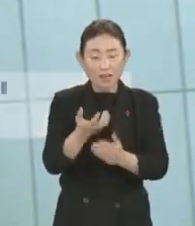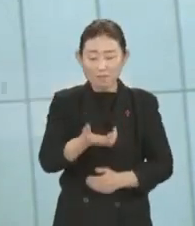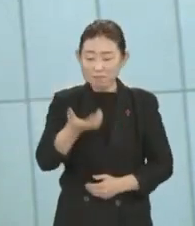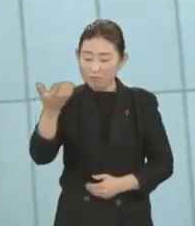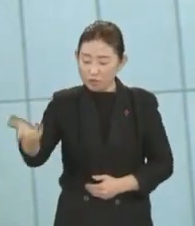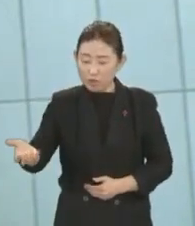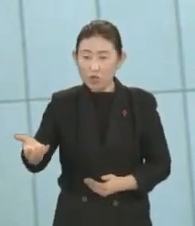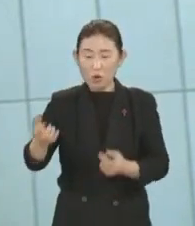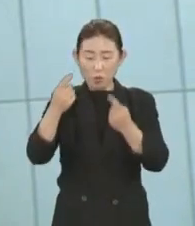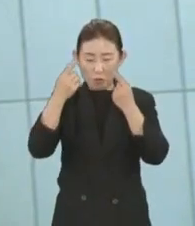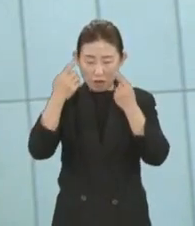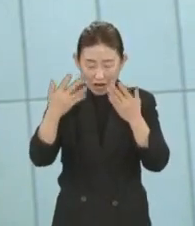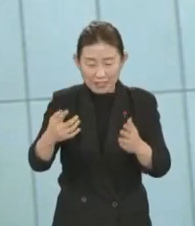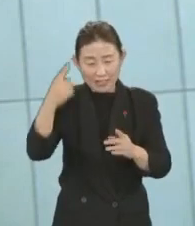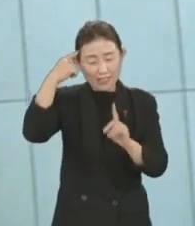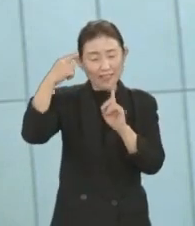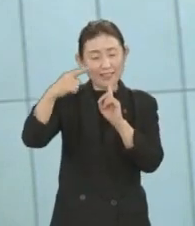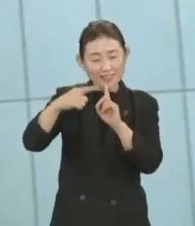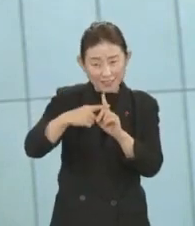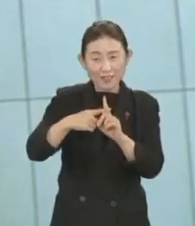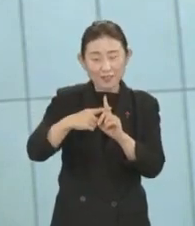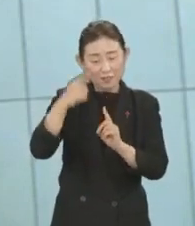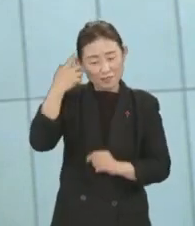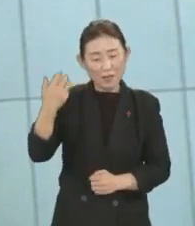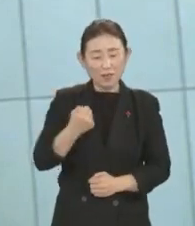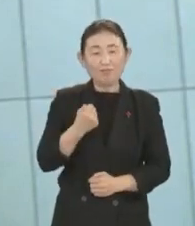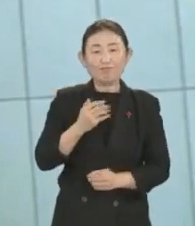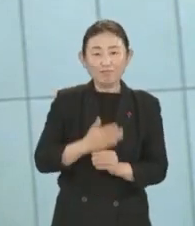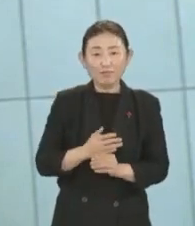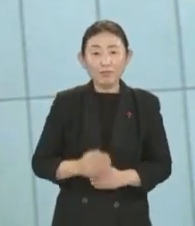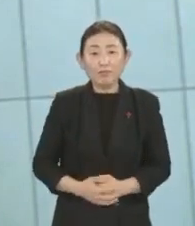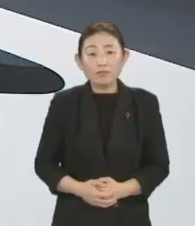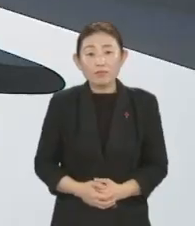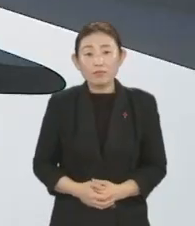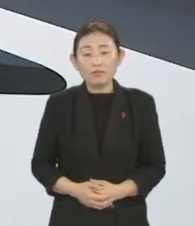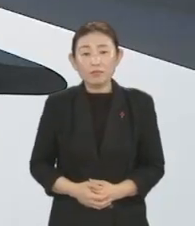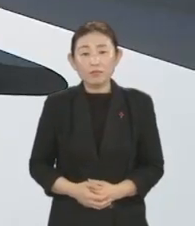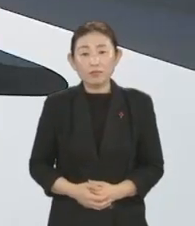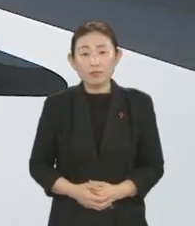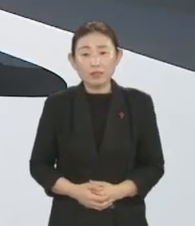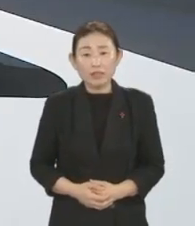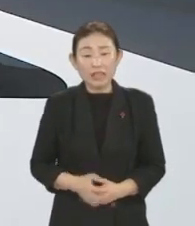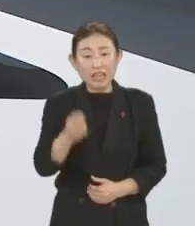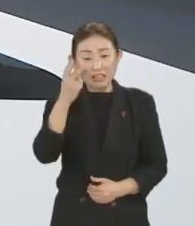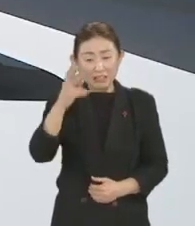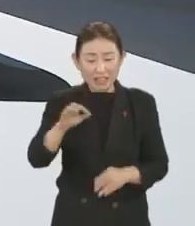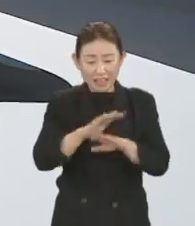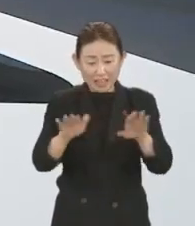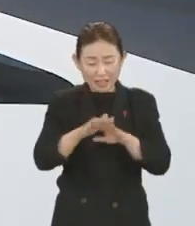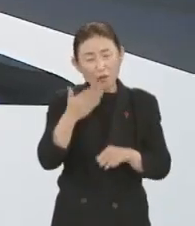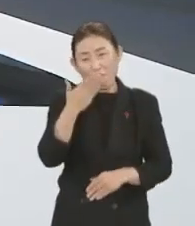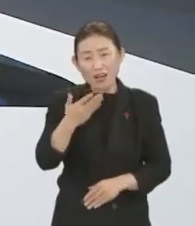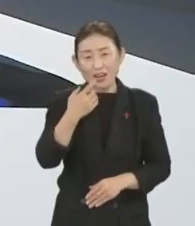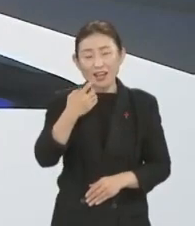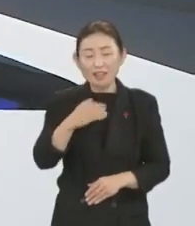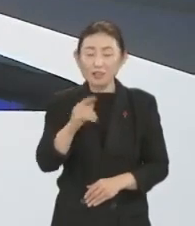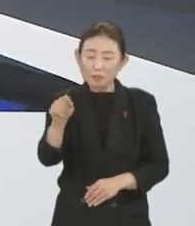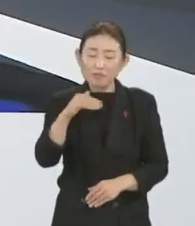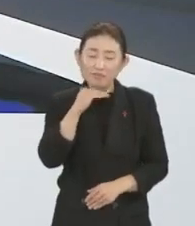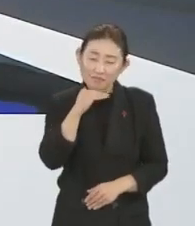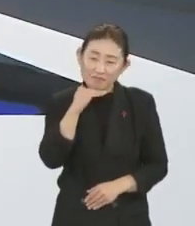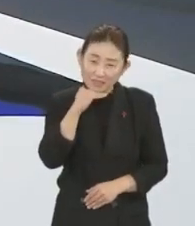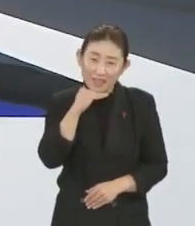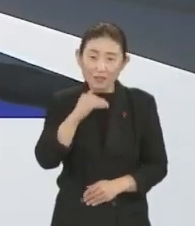확실히 할 수 있다라는 긍정적인 측면을 저는 많이 가지고 있습니다. 네. 그리고 이게 이제 한두 달 만에 해결되는 문제는 아니니까 좀 지켜봐